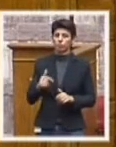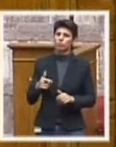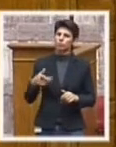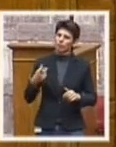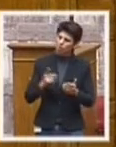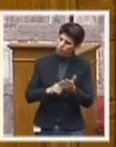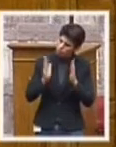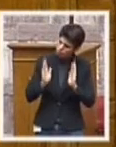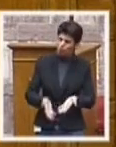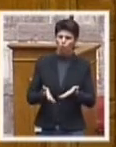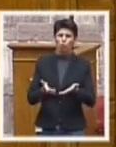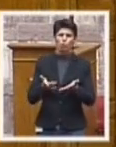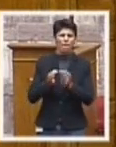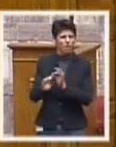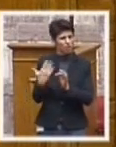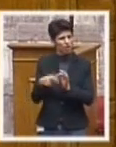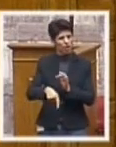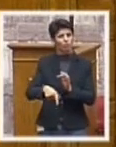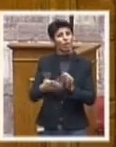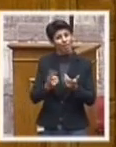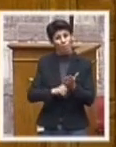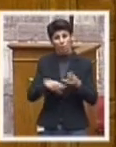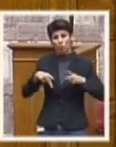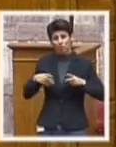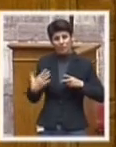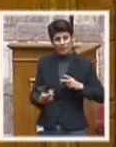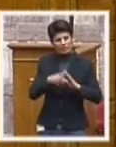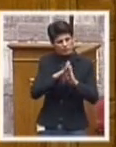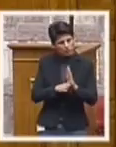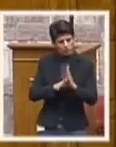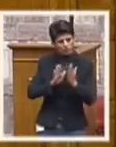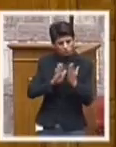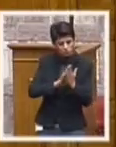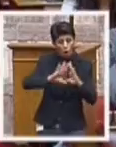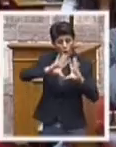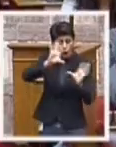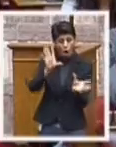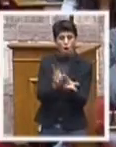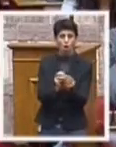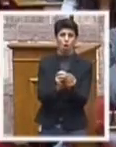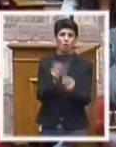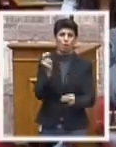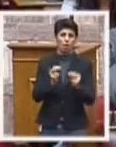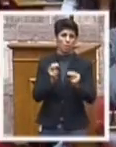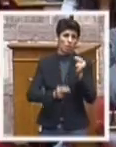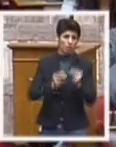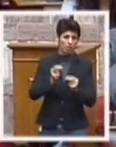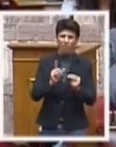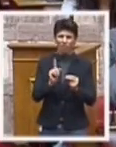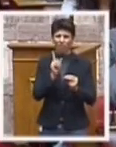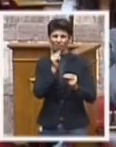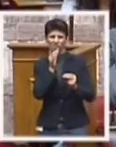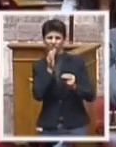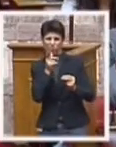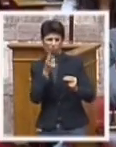εφαρμόσιμη, αρκεί να υπάρξει από την πλευρά της πολιτείας συστηματική προσέγγιση όλων των προβλημάτων και όχι πρόχειρη και γρήγορη ανασχόληση,